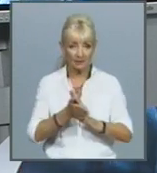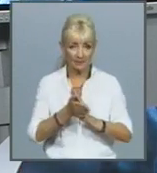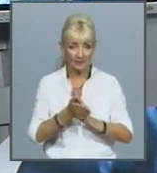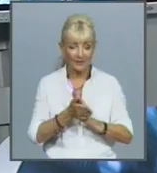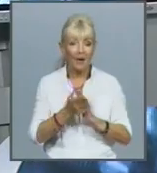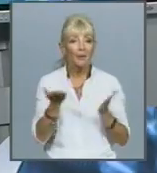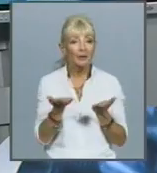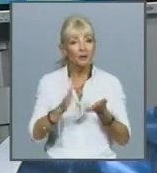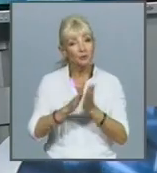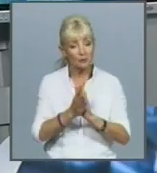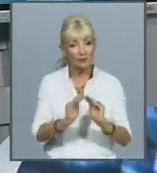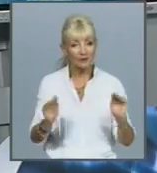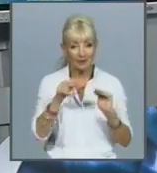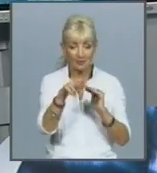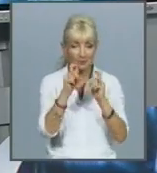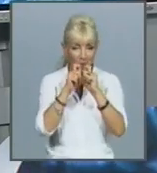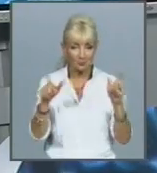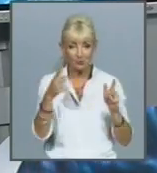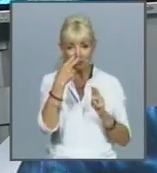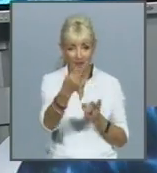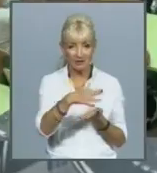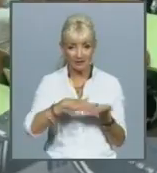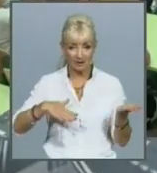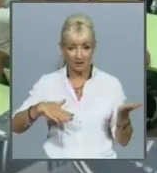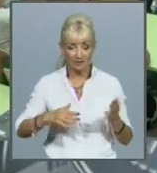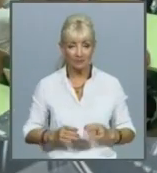За яких умов діти підуть до школи, дивіться далі.